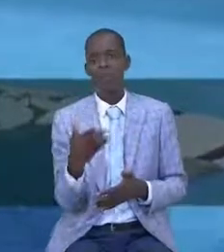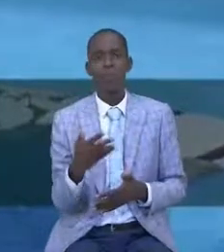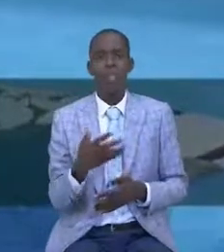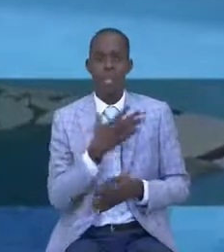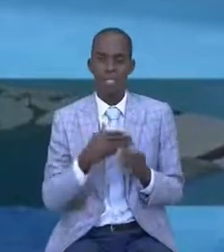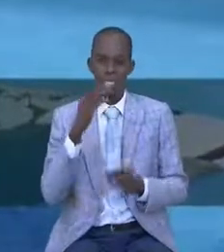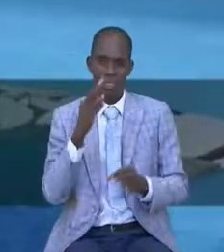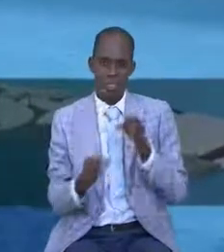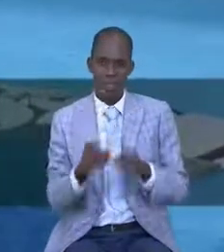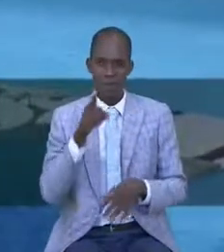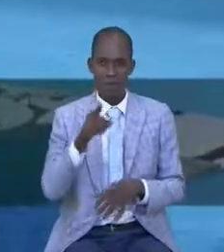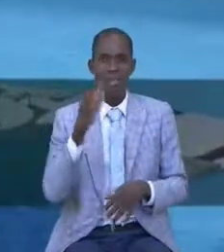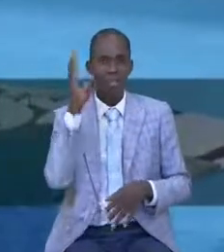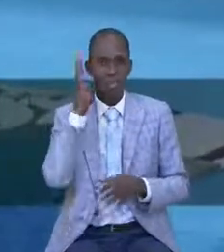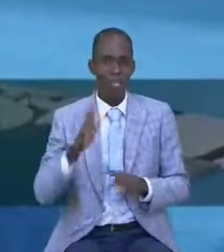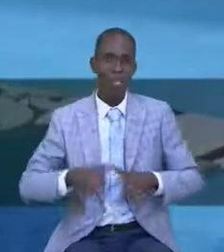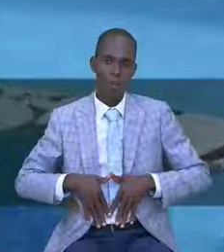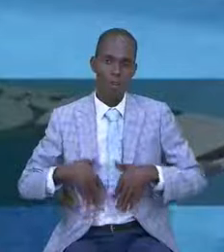verset 9.